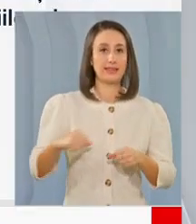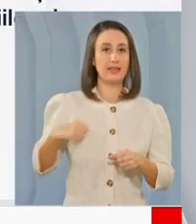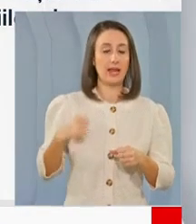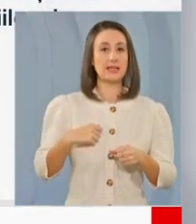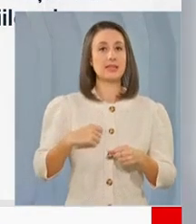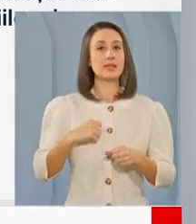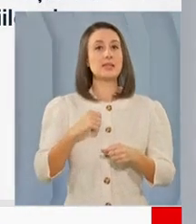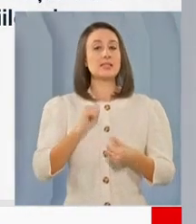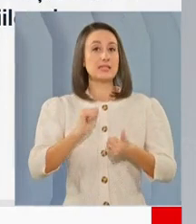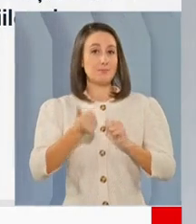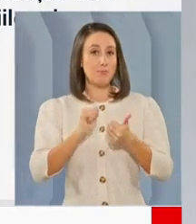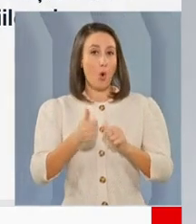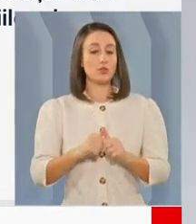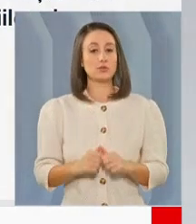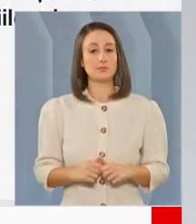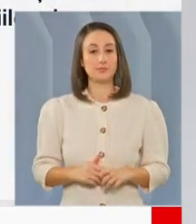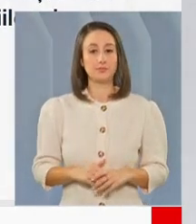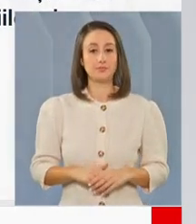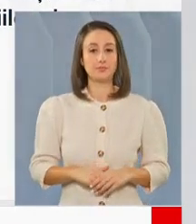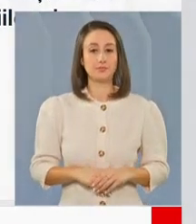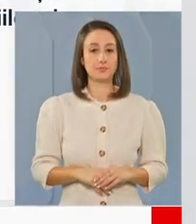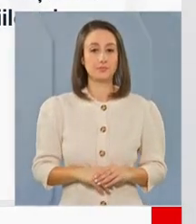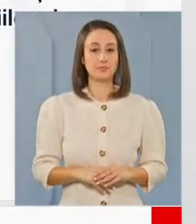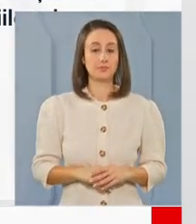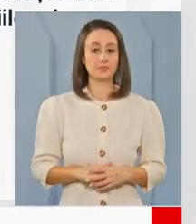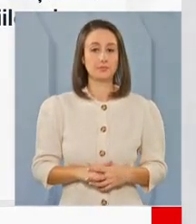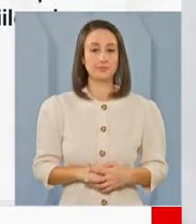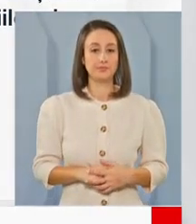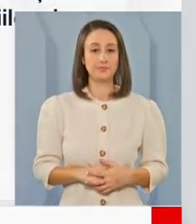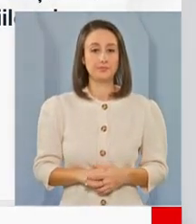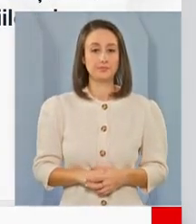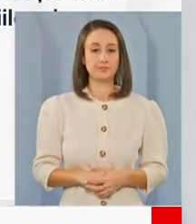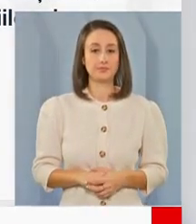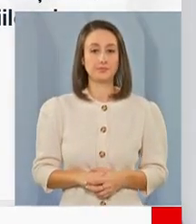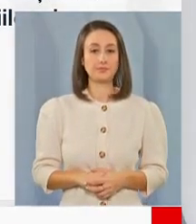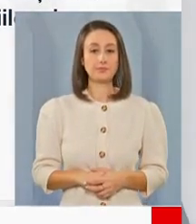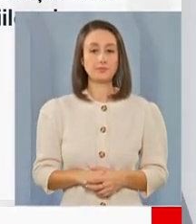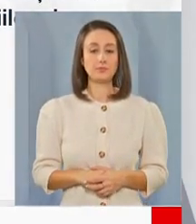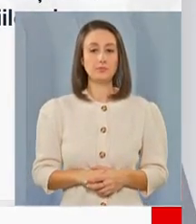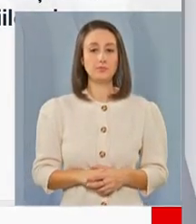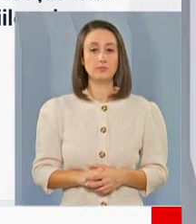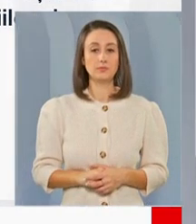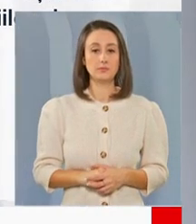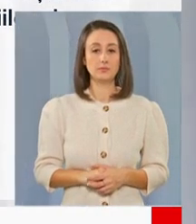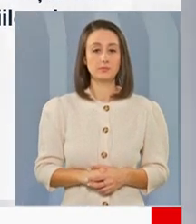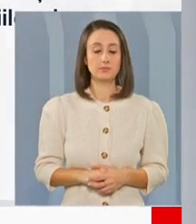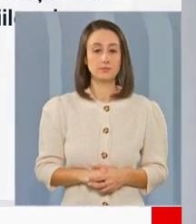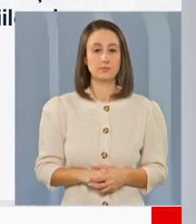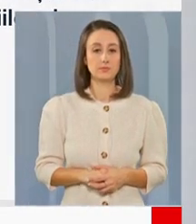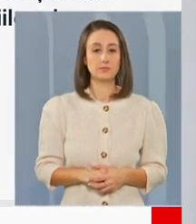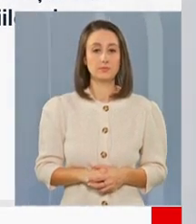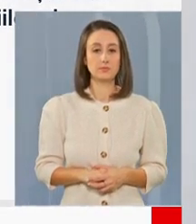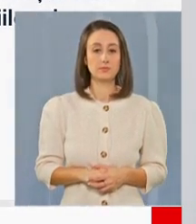performanță odată cu atribuirea statutului de utilitate publică fundații Țiriac se creează oportunitatea legală de dezvoltare a fundației în vederea